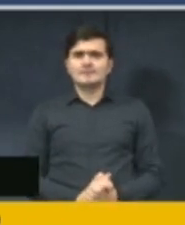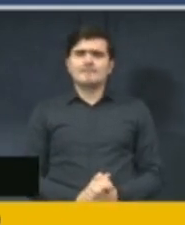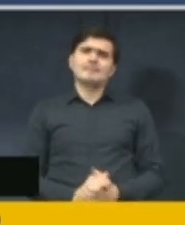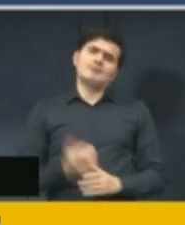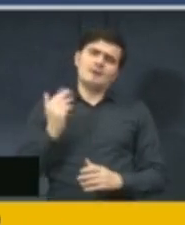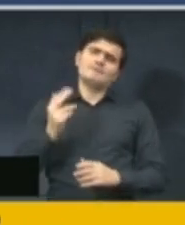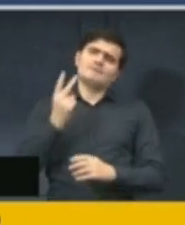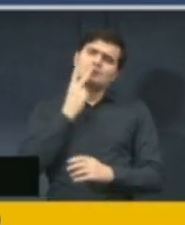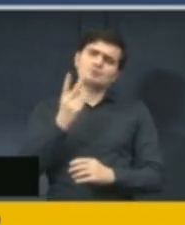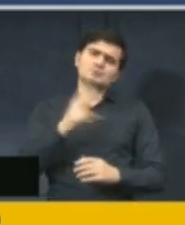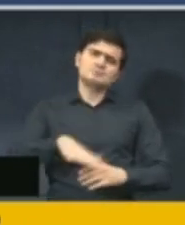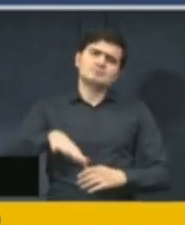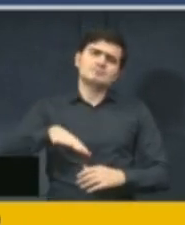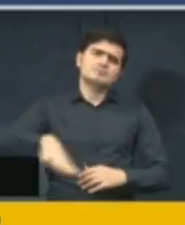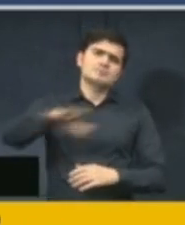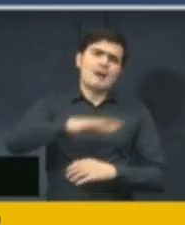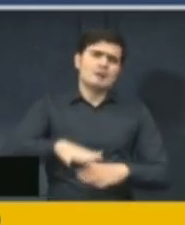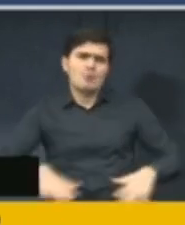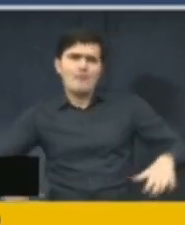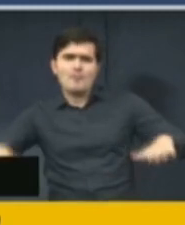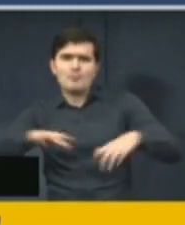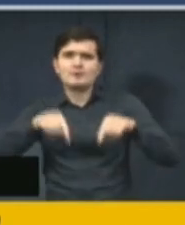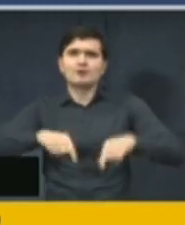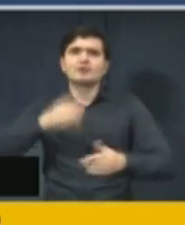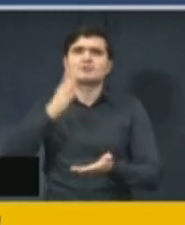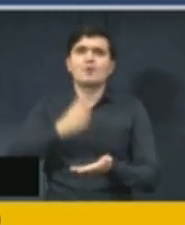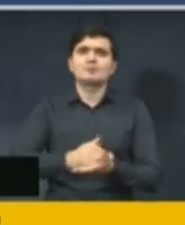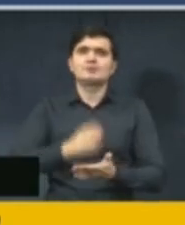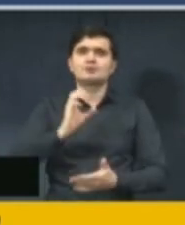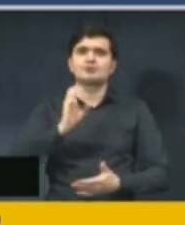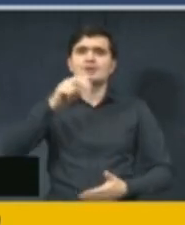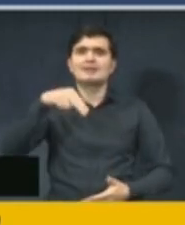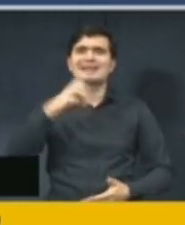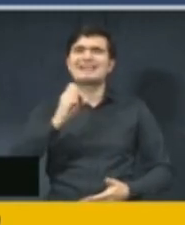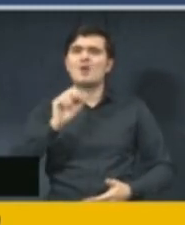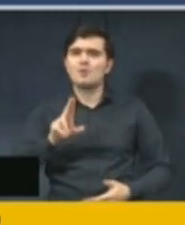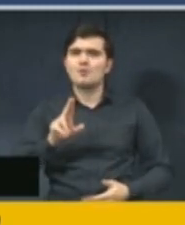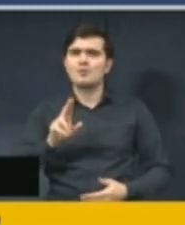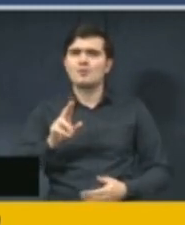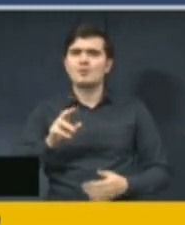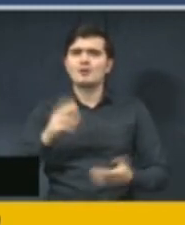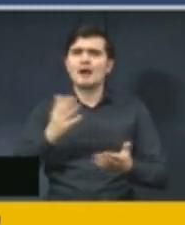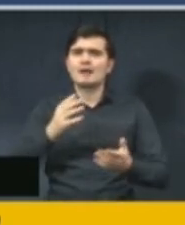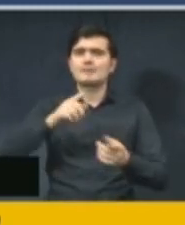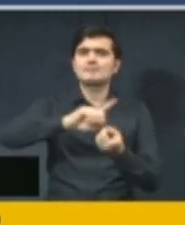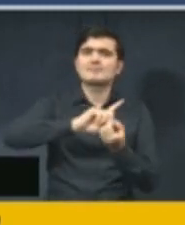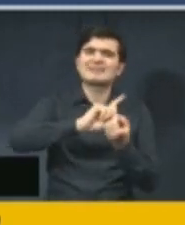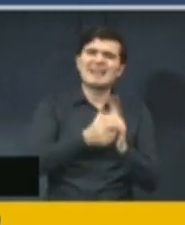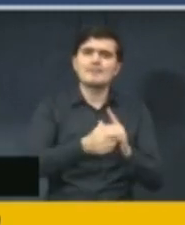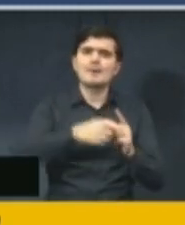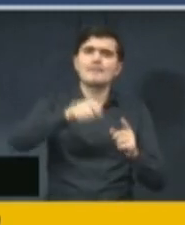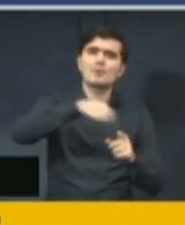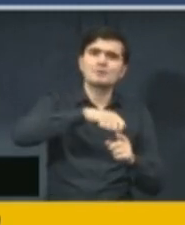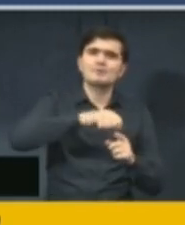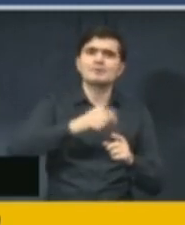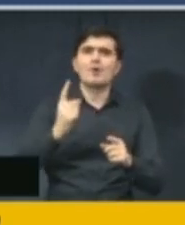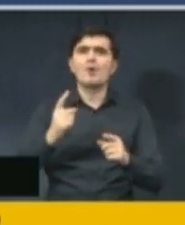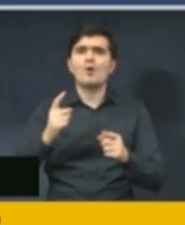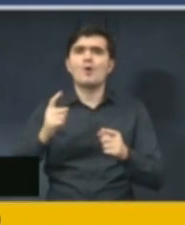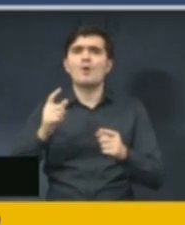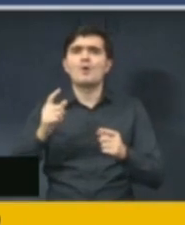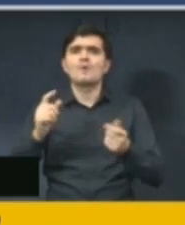Am văzut și spațiul public și chiar această hotărâre de CNSU modifică o formulă